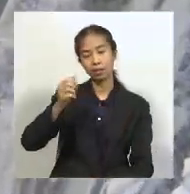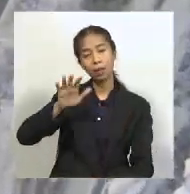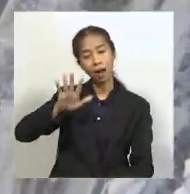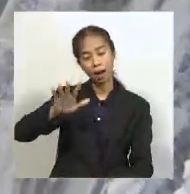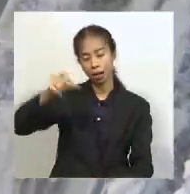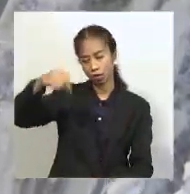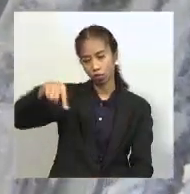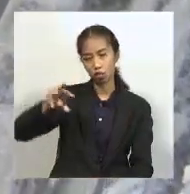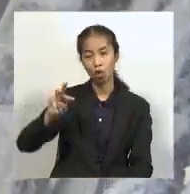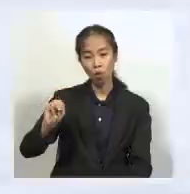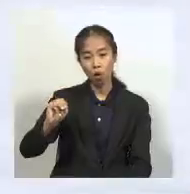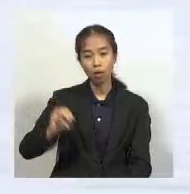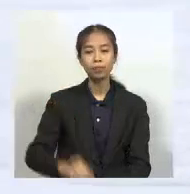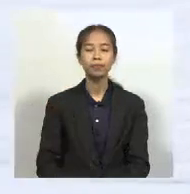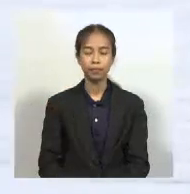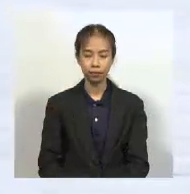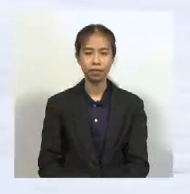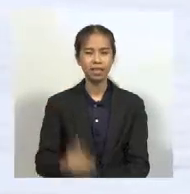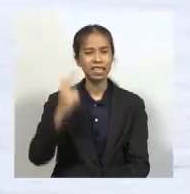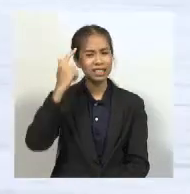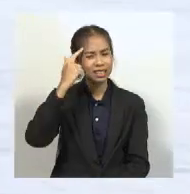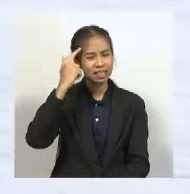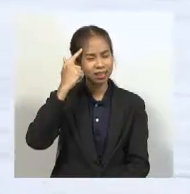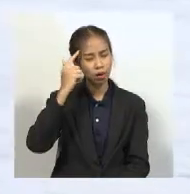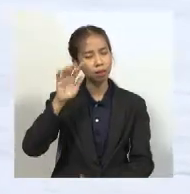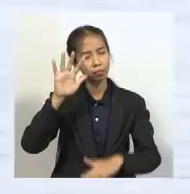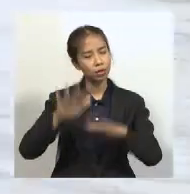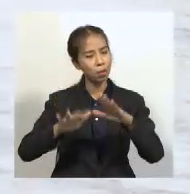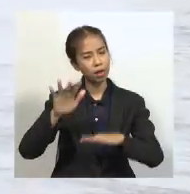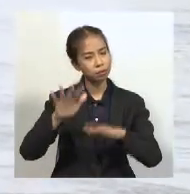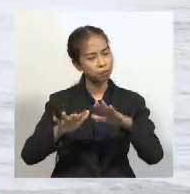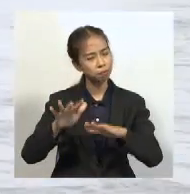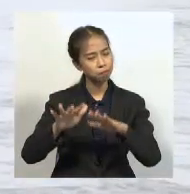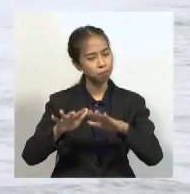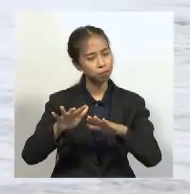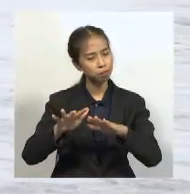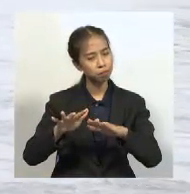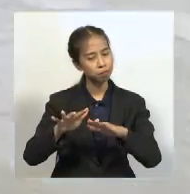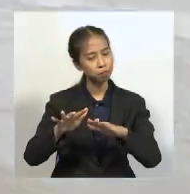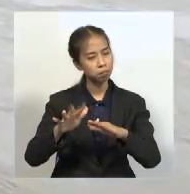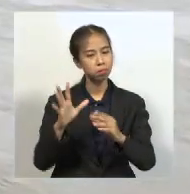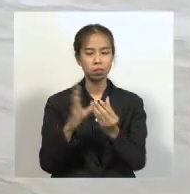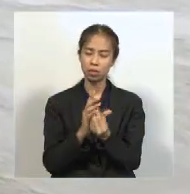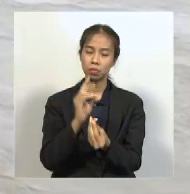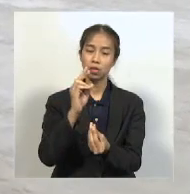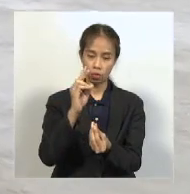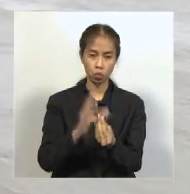ซนติเมตรต่อวันอยู่แล้วนะฮะก็คาดว่าภายในไม่เกิน2สัปด